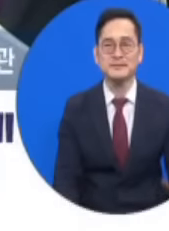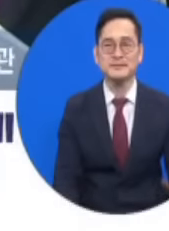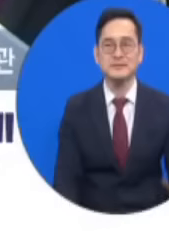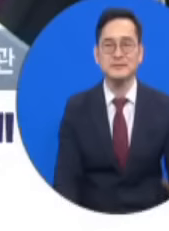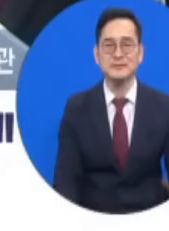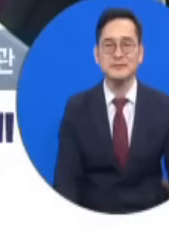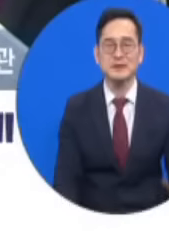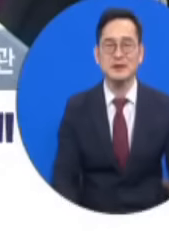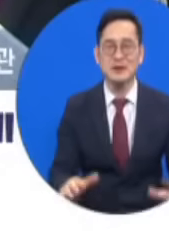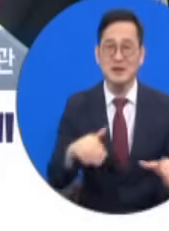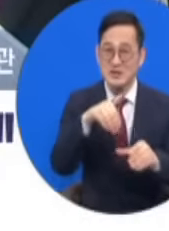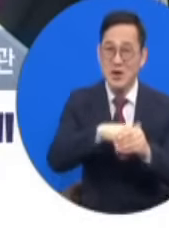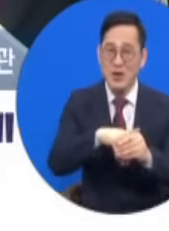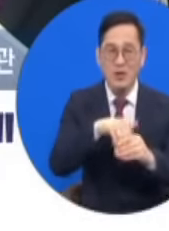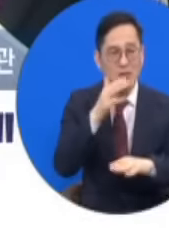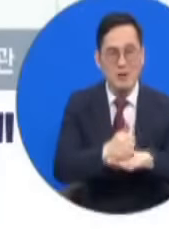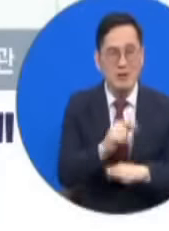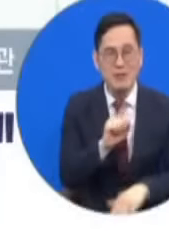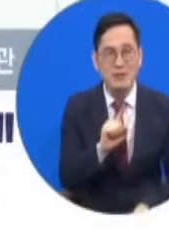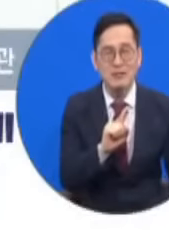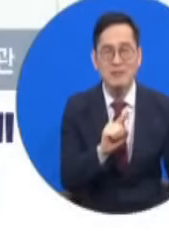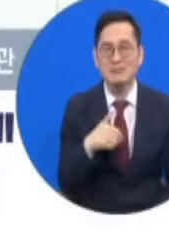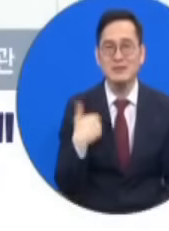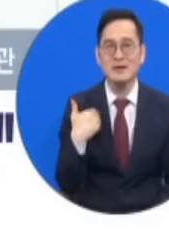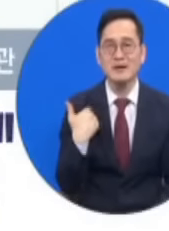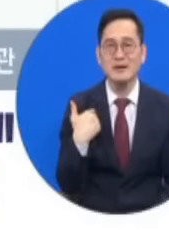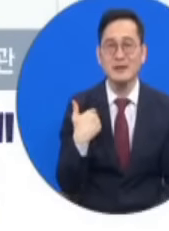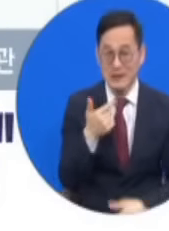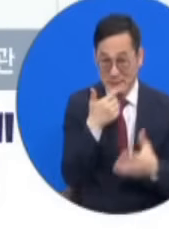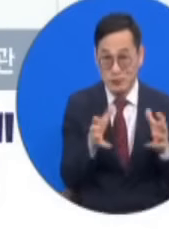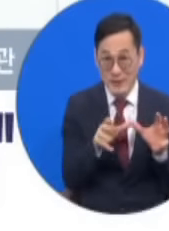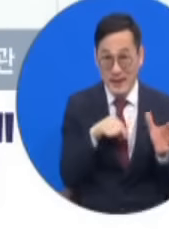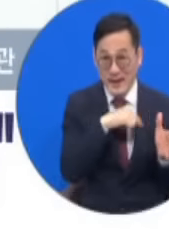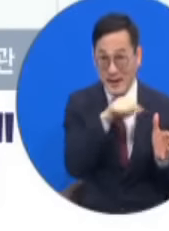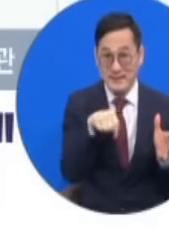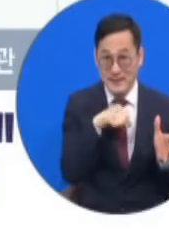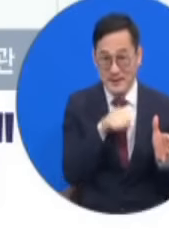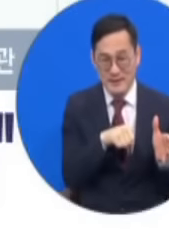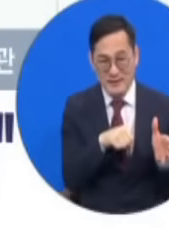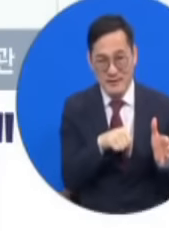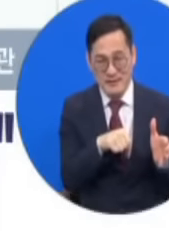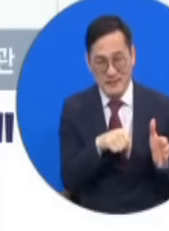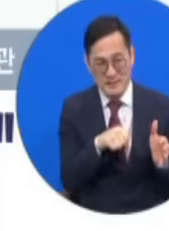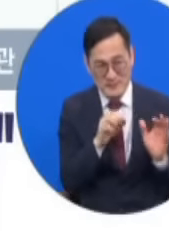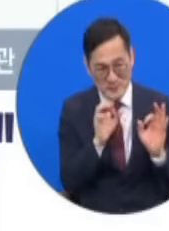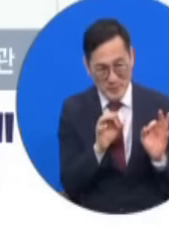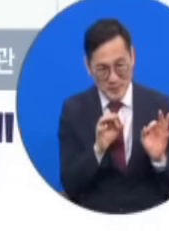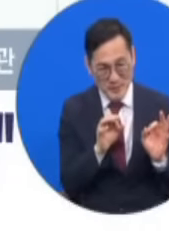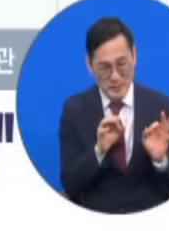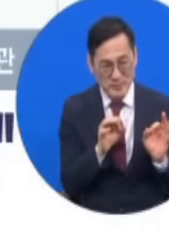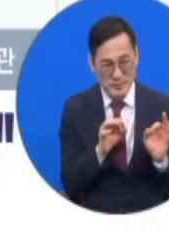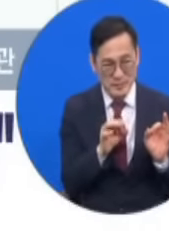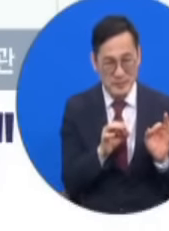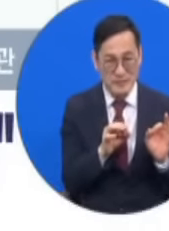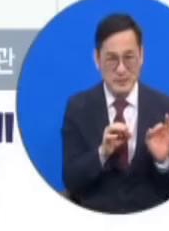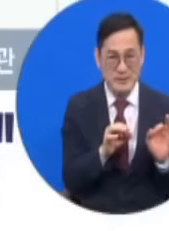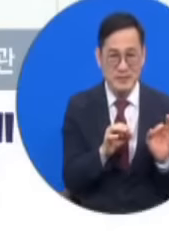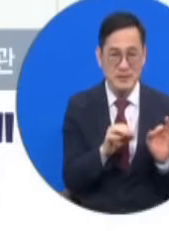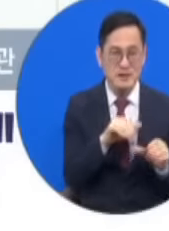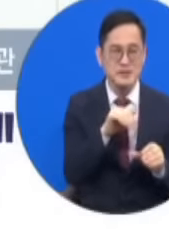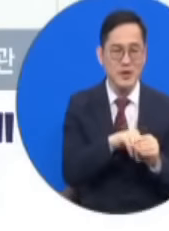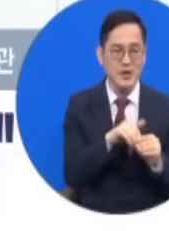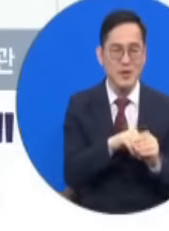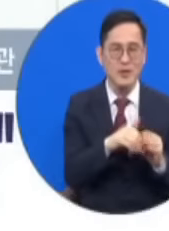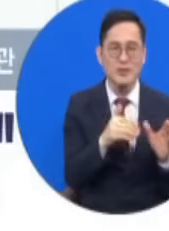있게 해줘야 되는데 최근에 이제 뭐 민주당 당내에서 나오는 뭐 이런 기류들을 보면은 어쨌든 선거는 치르고 그